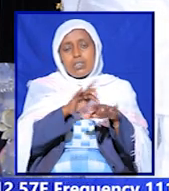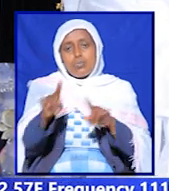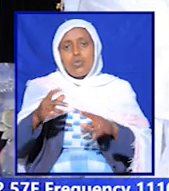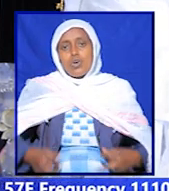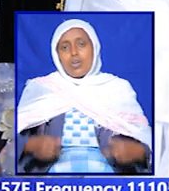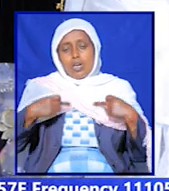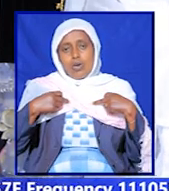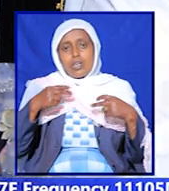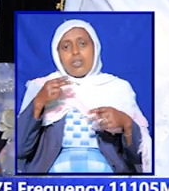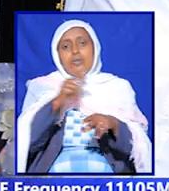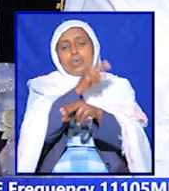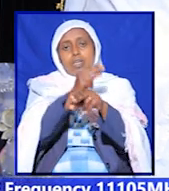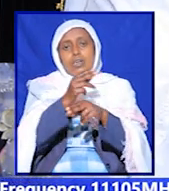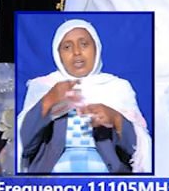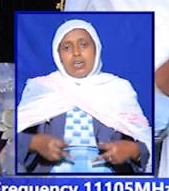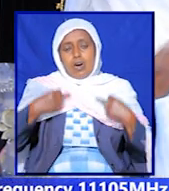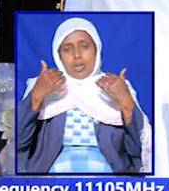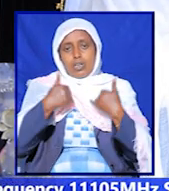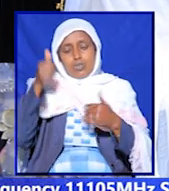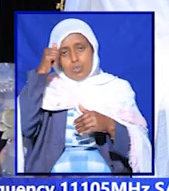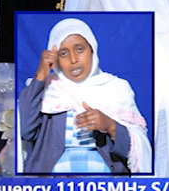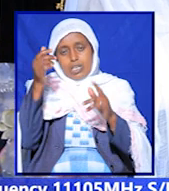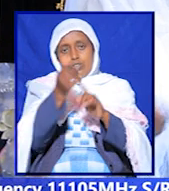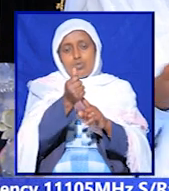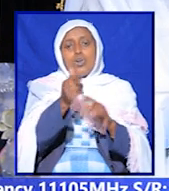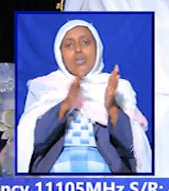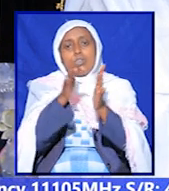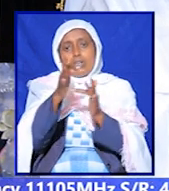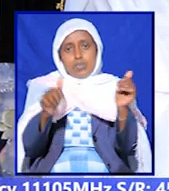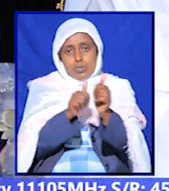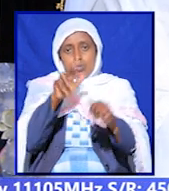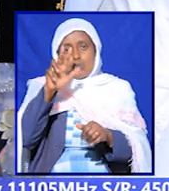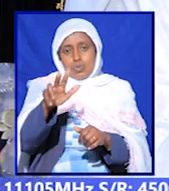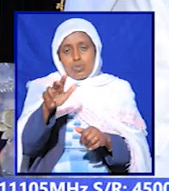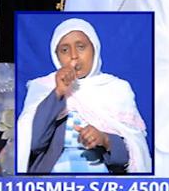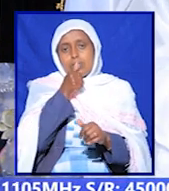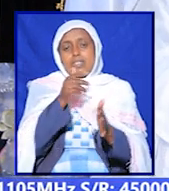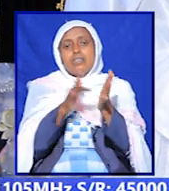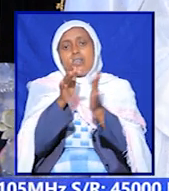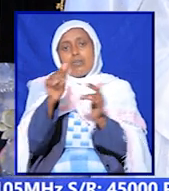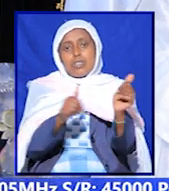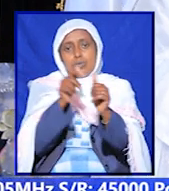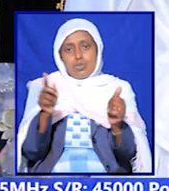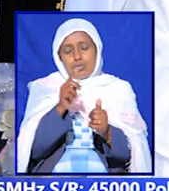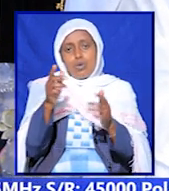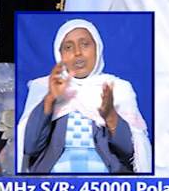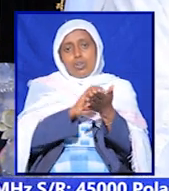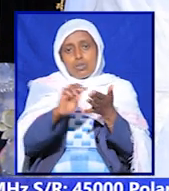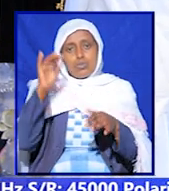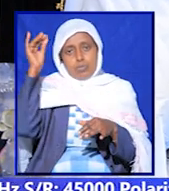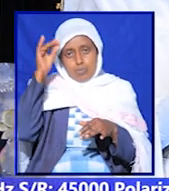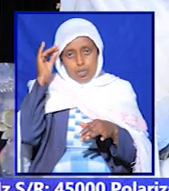በሕያዋን በብሔረ ብፁዓን ካሉት ኤልያስን ይዞ ከዛ ደግሞ ከደቀ መዛሙርቱ ሶስቱን ደቀ መዛሙርት የምስጢር ደቀ መዛሙርት የሚባሉትን ቅዱስ